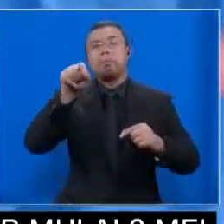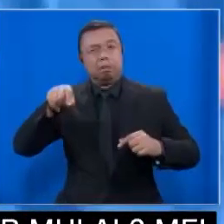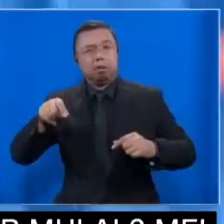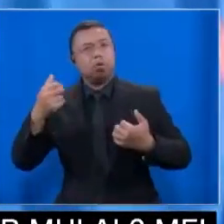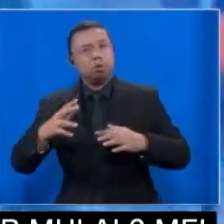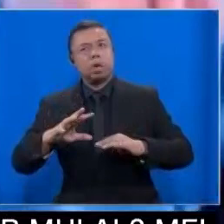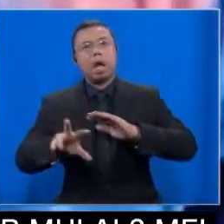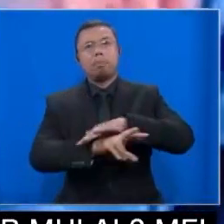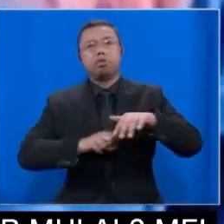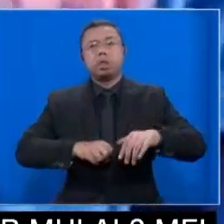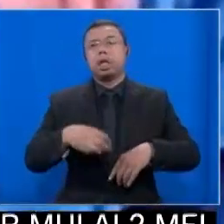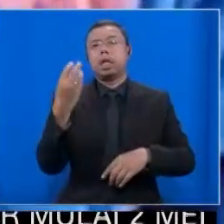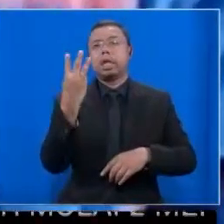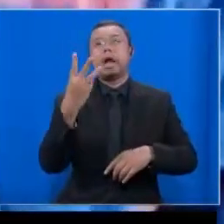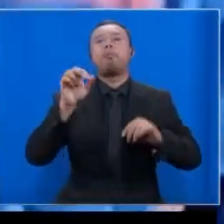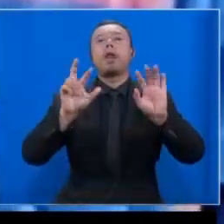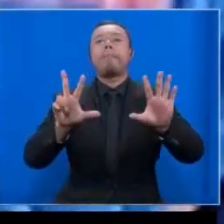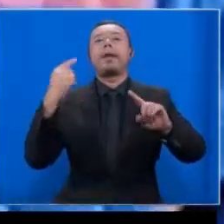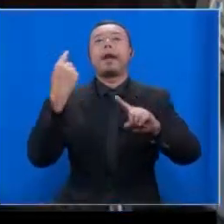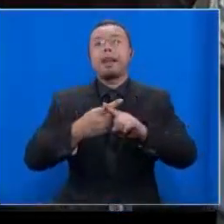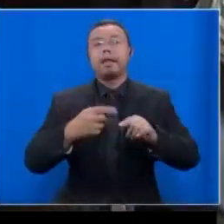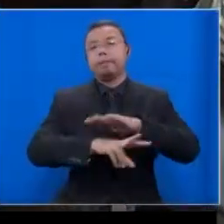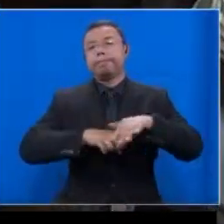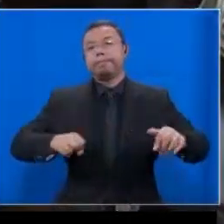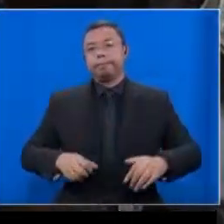telah beraksi sebanyak 38 kali.